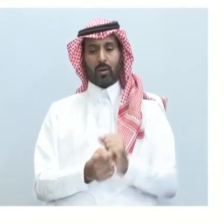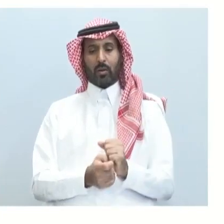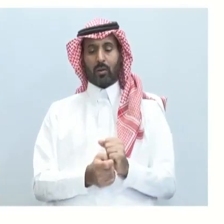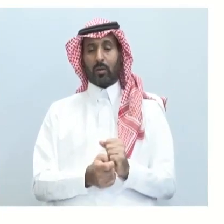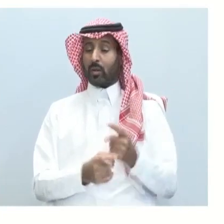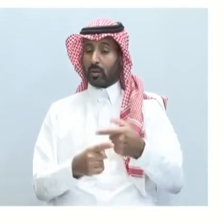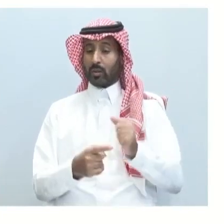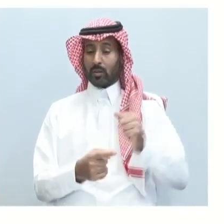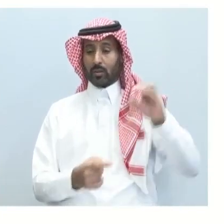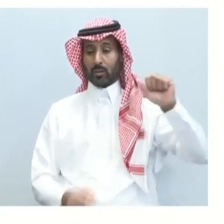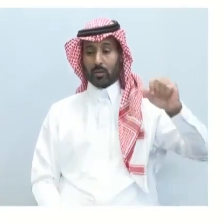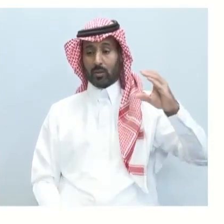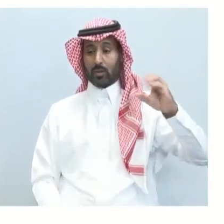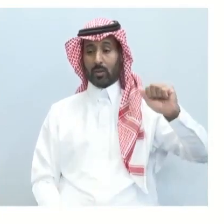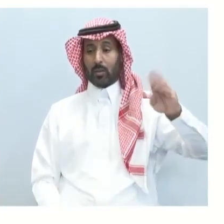عندي هنا